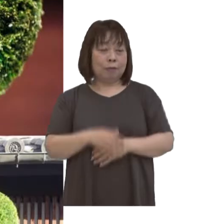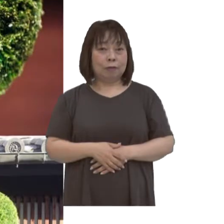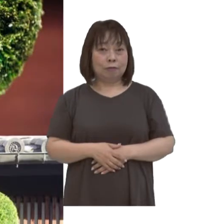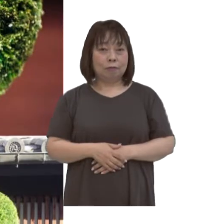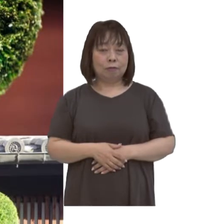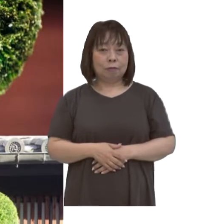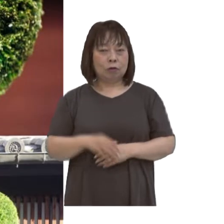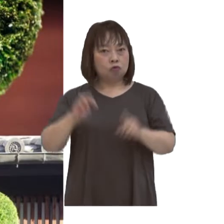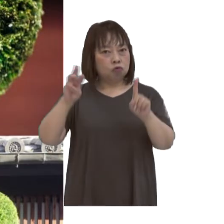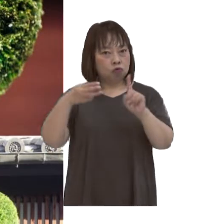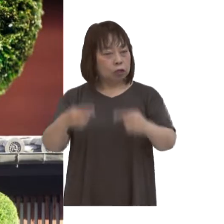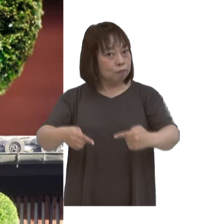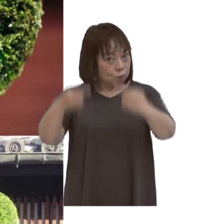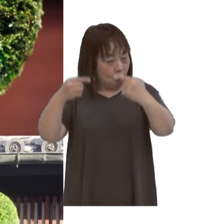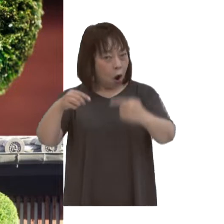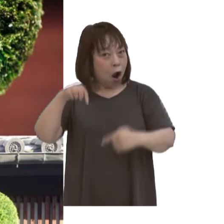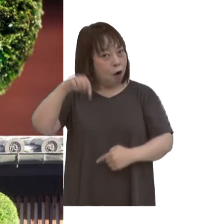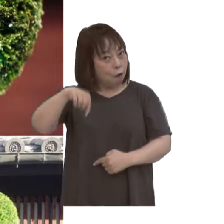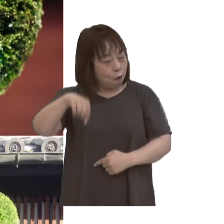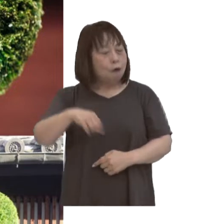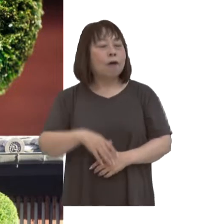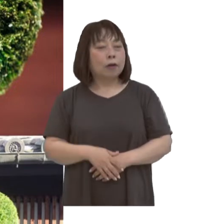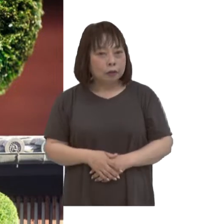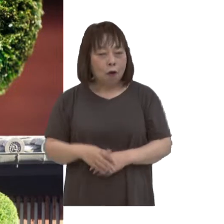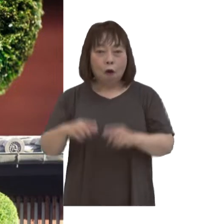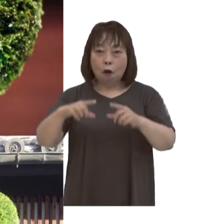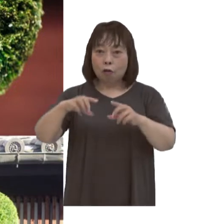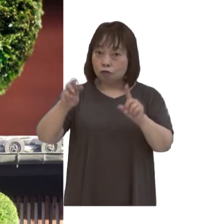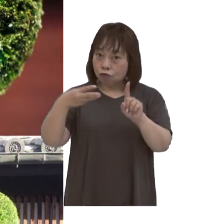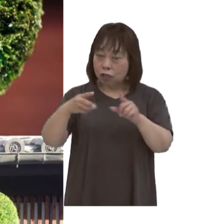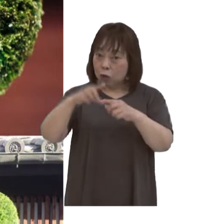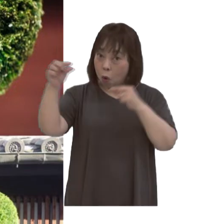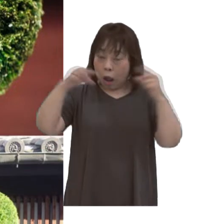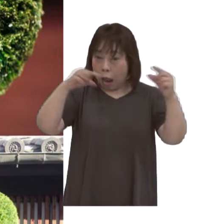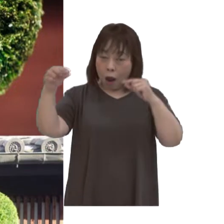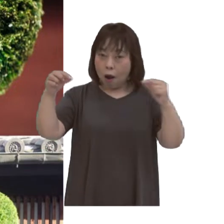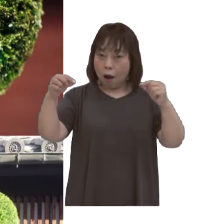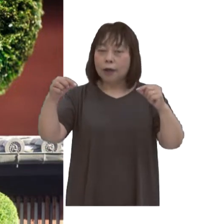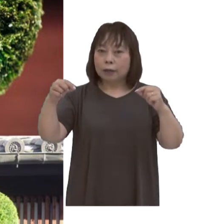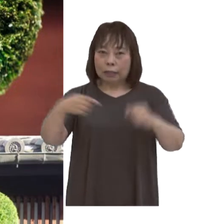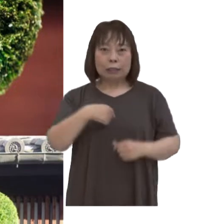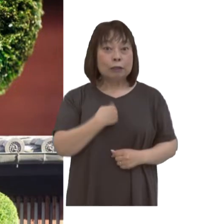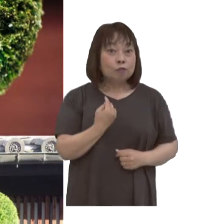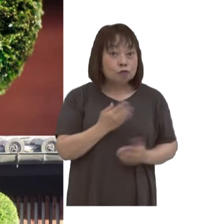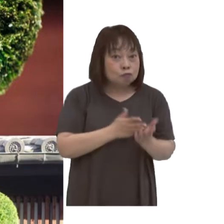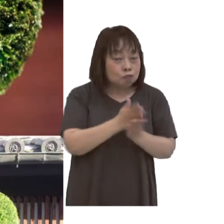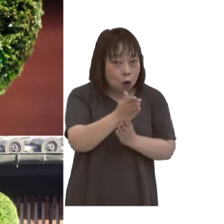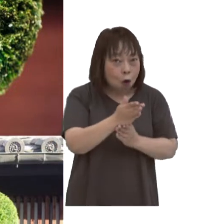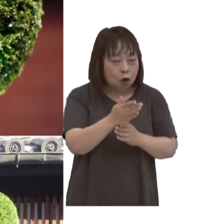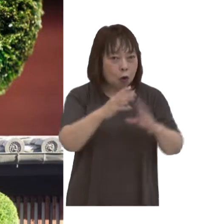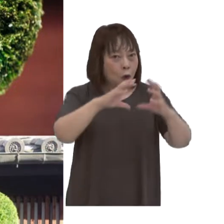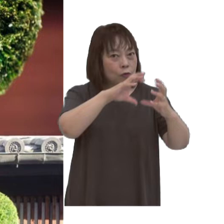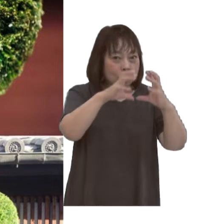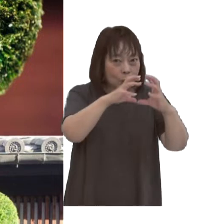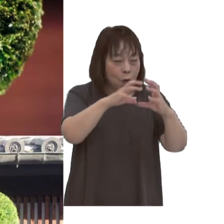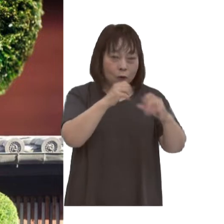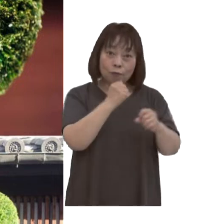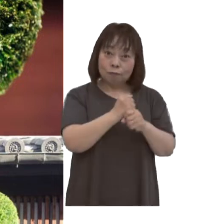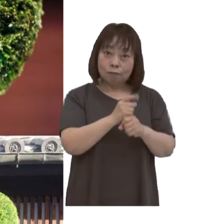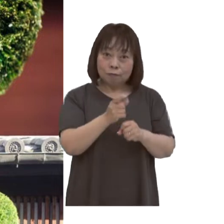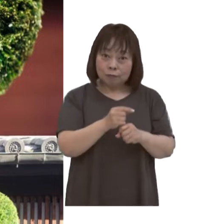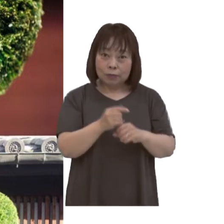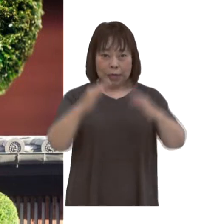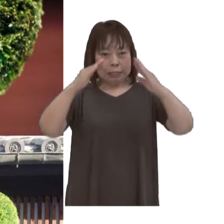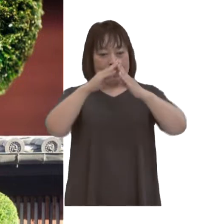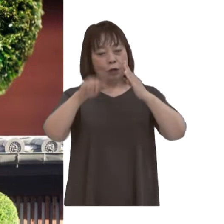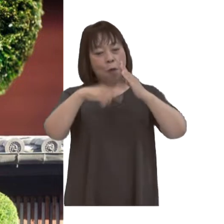の名産地である高町の杉の葉を使ってマイ杉玉を作ってみませんか？軒先に吊り